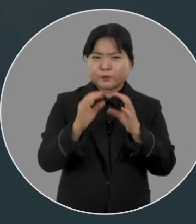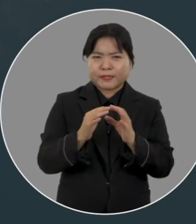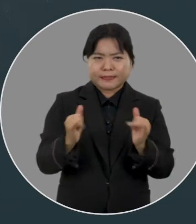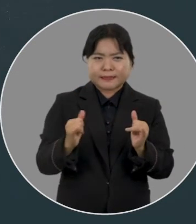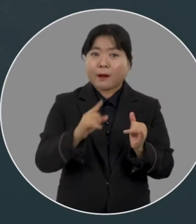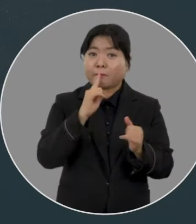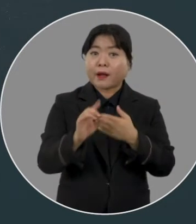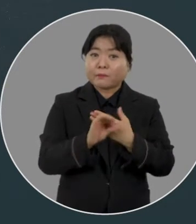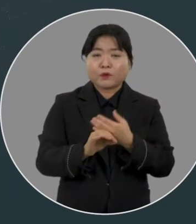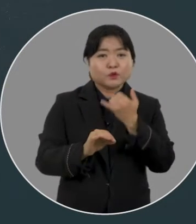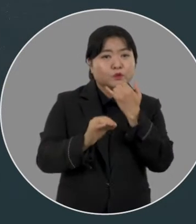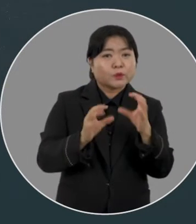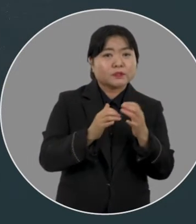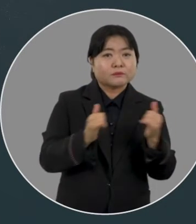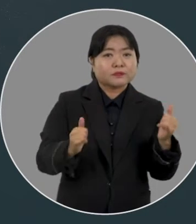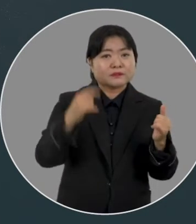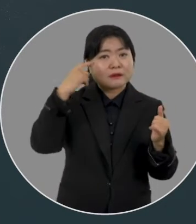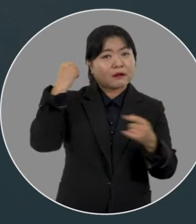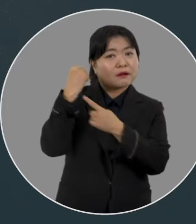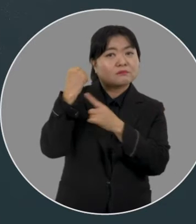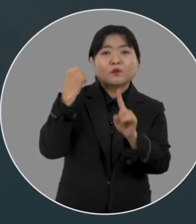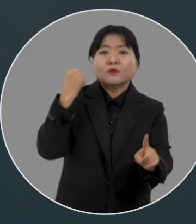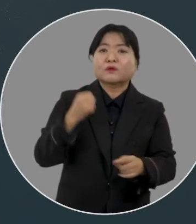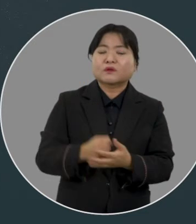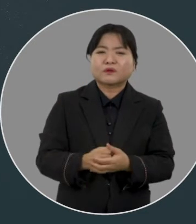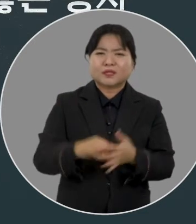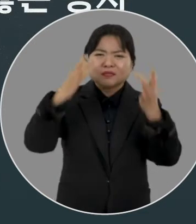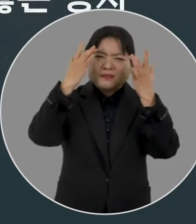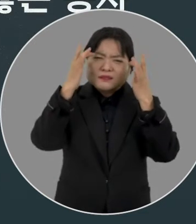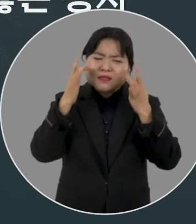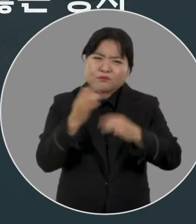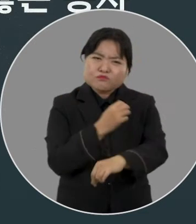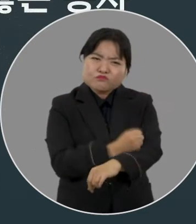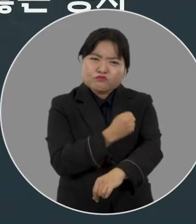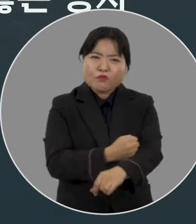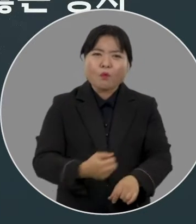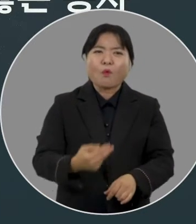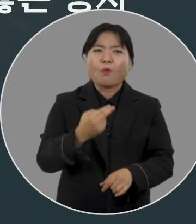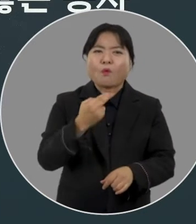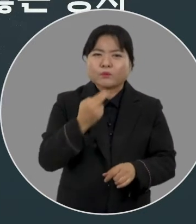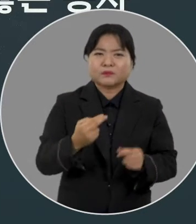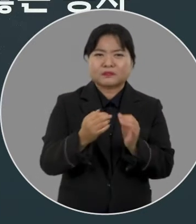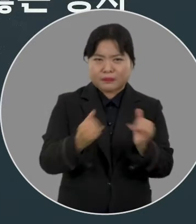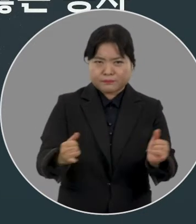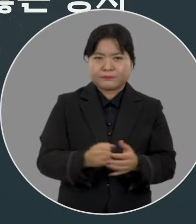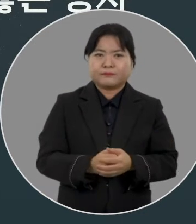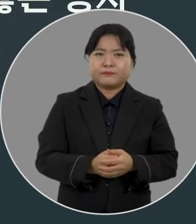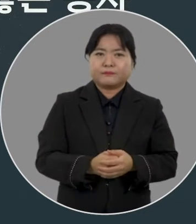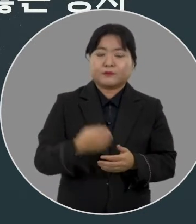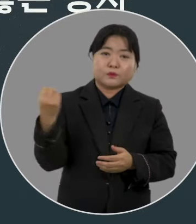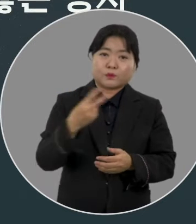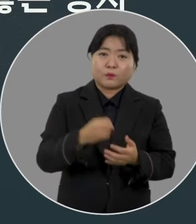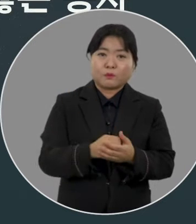하게 되면 독일 사람들은 이렇게 생각했습니다. 땀 흘리지 않는 종자다. 그리고